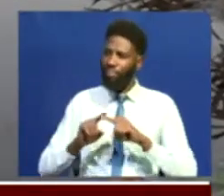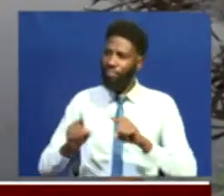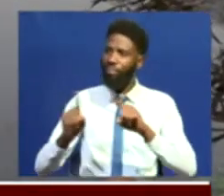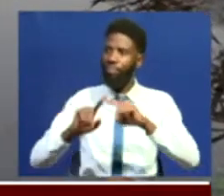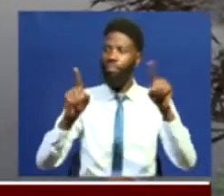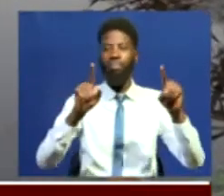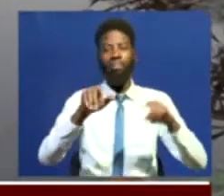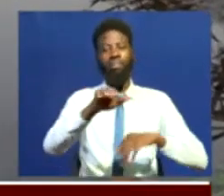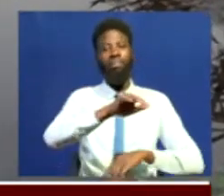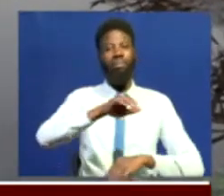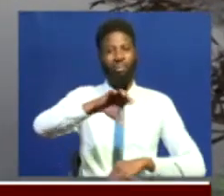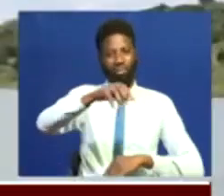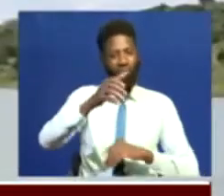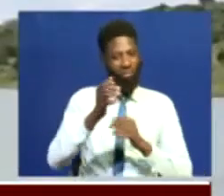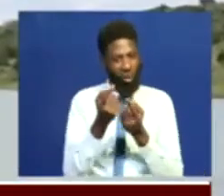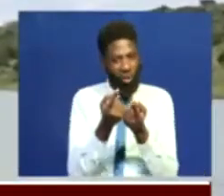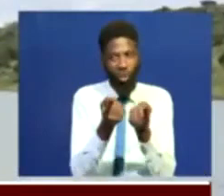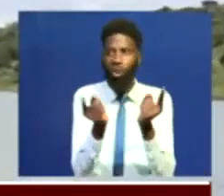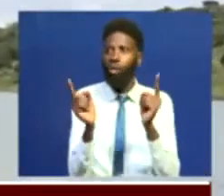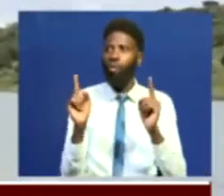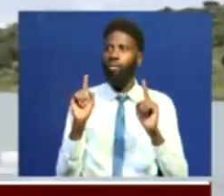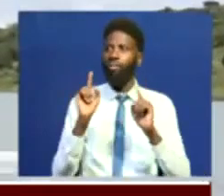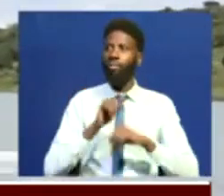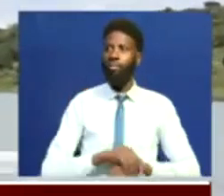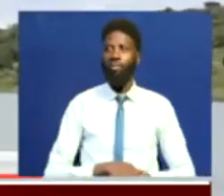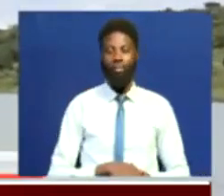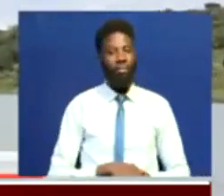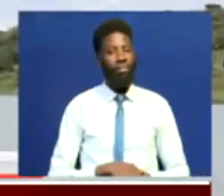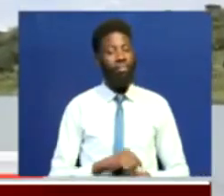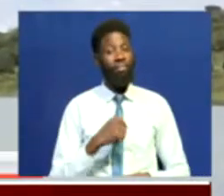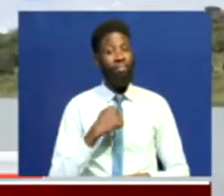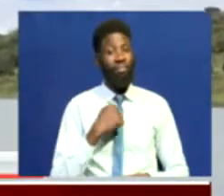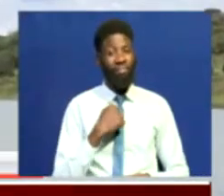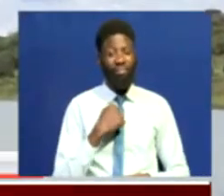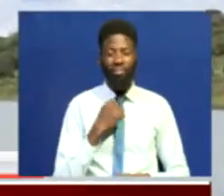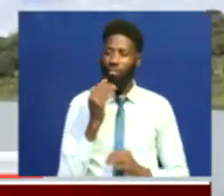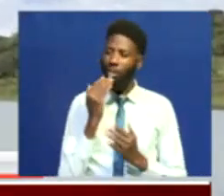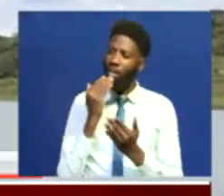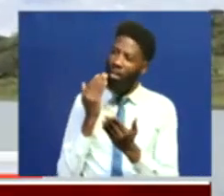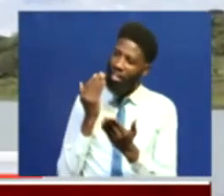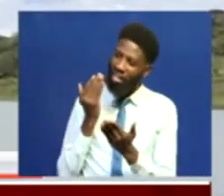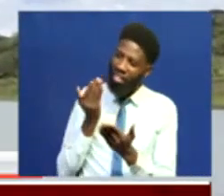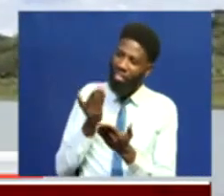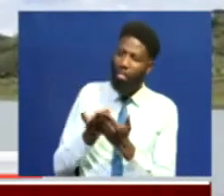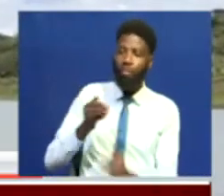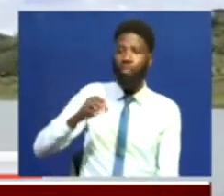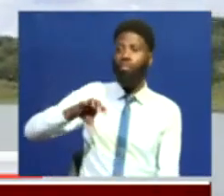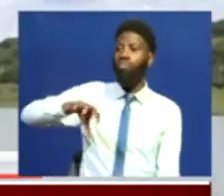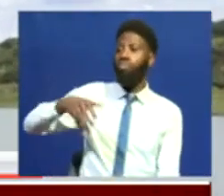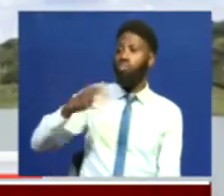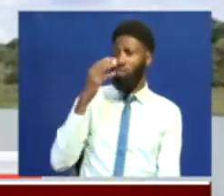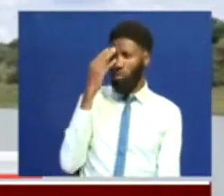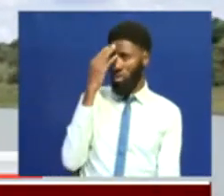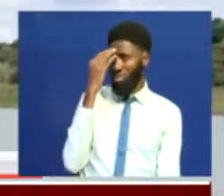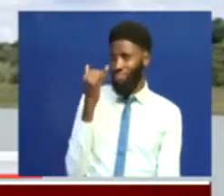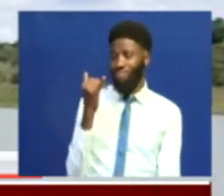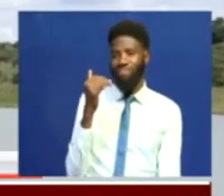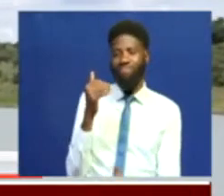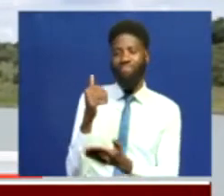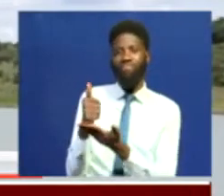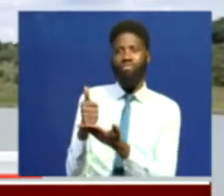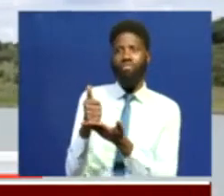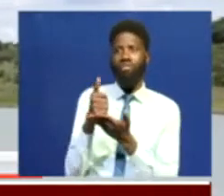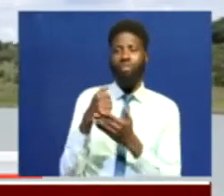kaunti nzima. Na toa shukrani kwa kaunti imetutengenezea hii silanga ikawa sawa.